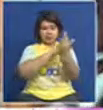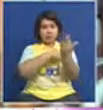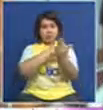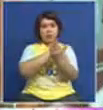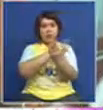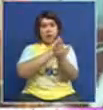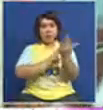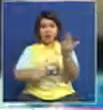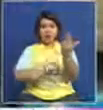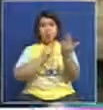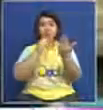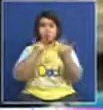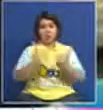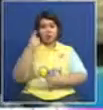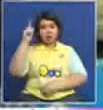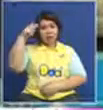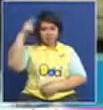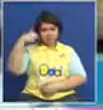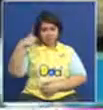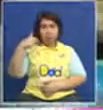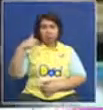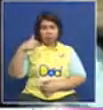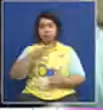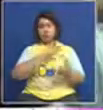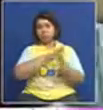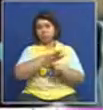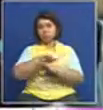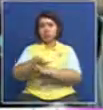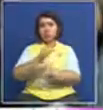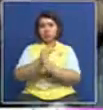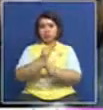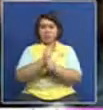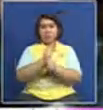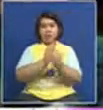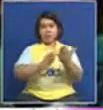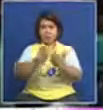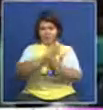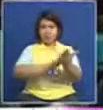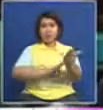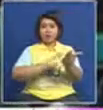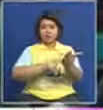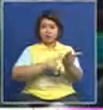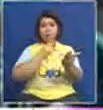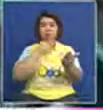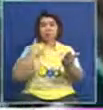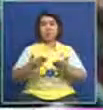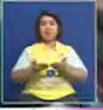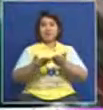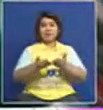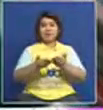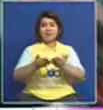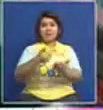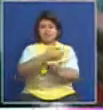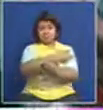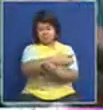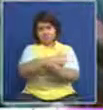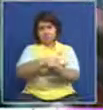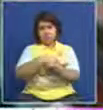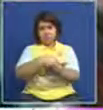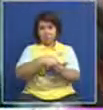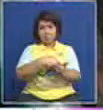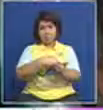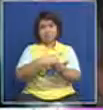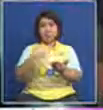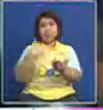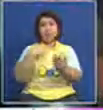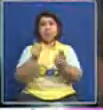วันนี้ค่ะชาวเมียนมาจำนวนมากก็เริ่มทยอยกันกลับเข้ามาทำงานในประเทศไทยโดยนั่งเรือข้ามฟากจากเกาะ2ระนองและพ